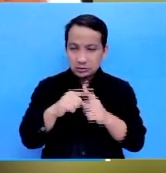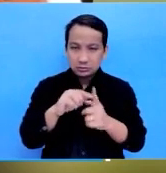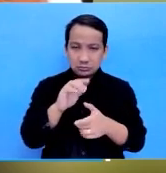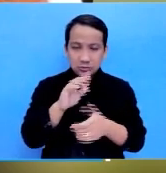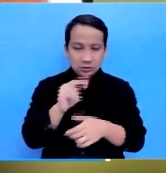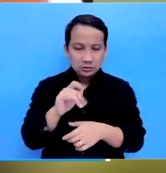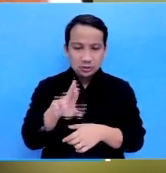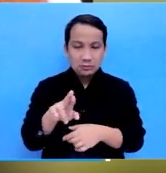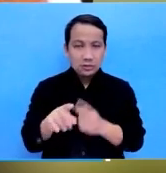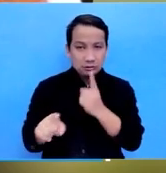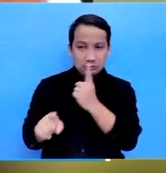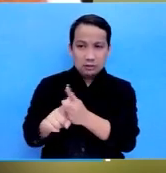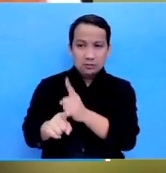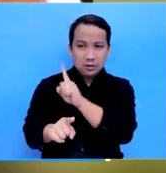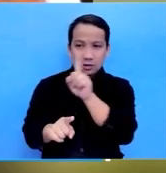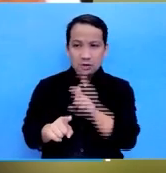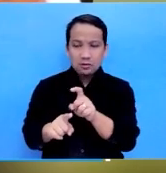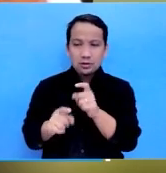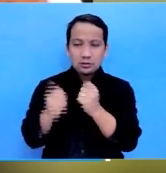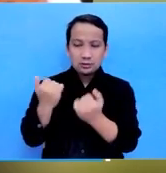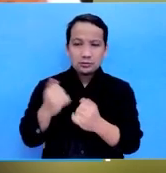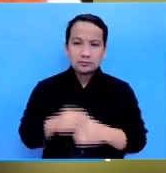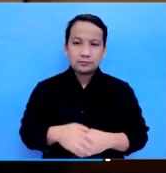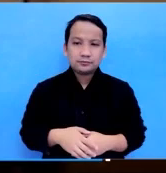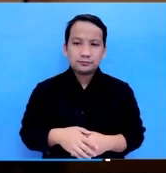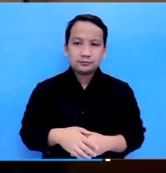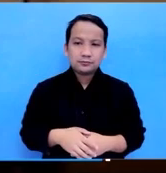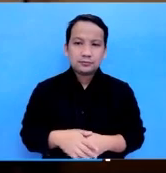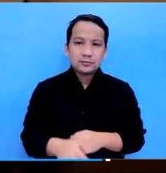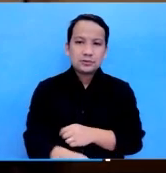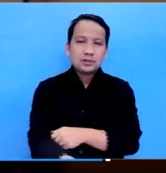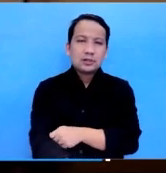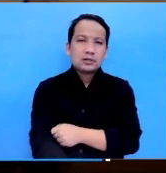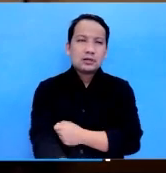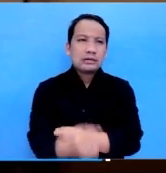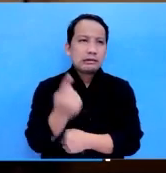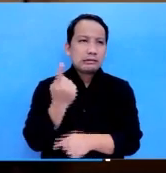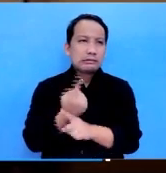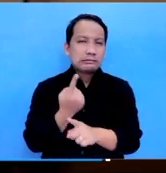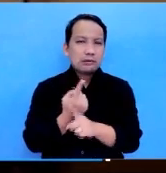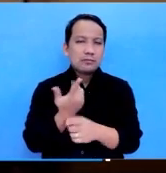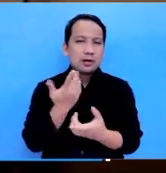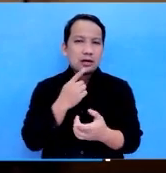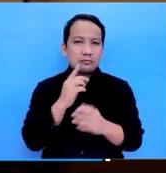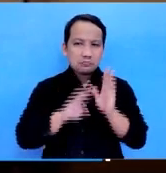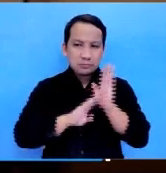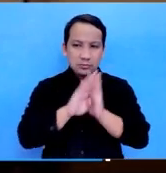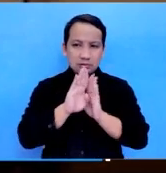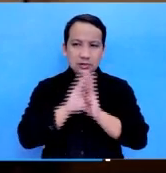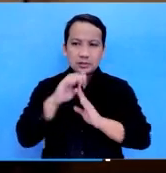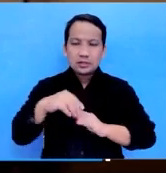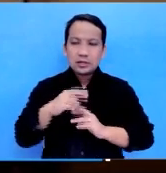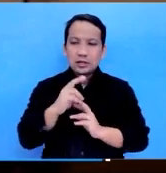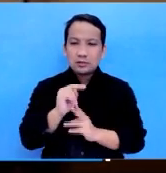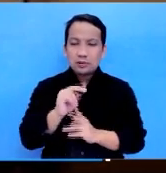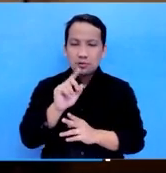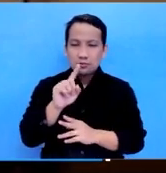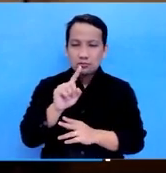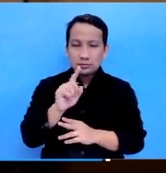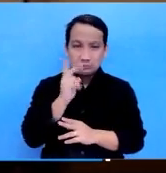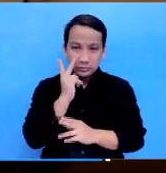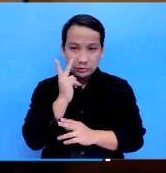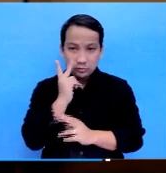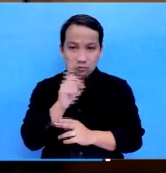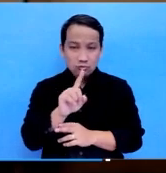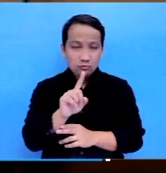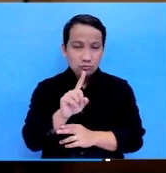ano po ba yung implikasyon nito? Yes, Gretchen, tama. Yung increase sa Metro Manila, kung titingnan natin yung